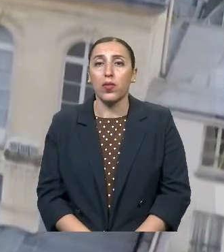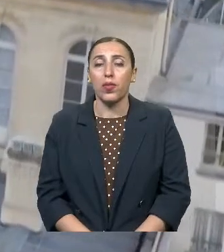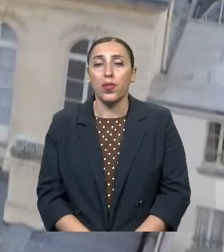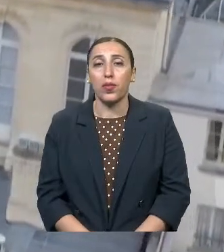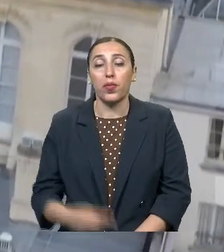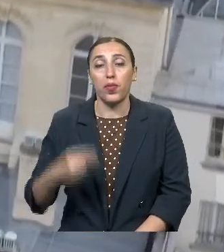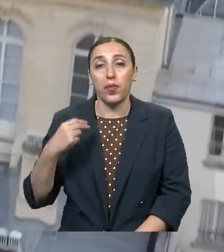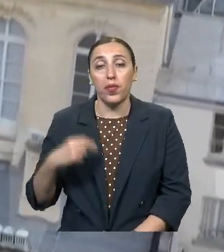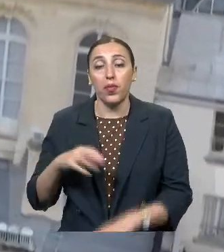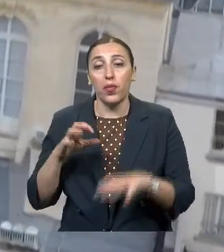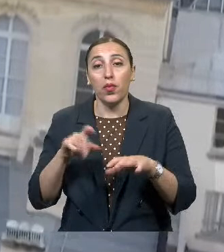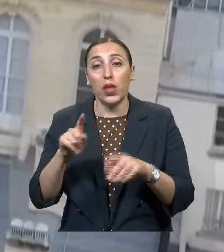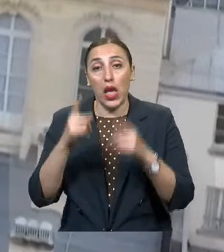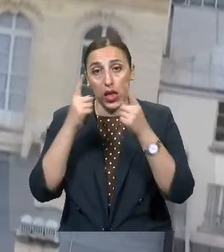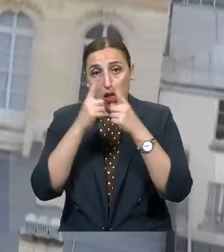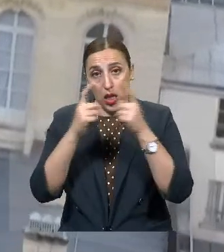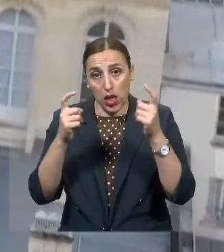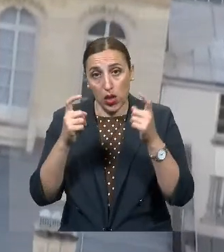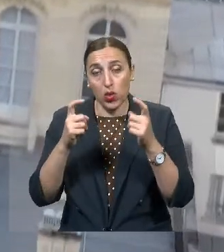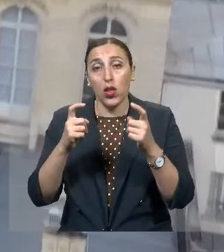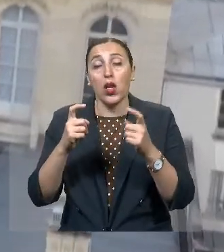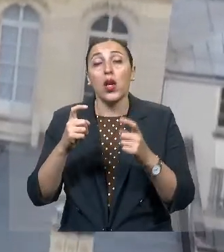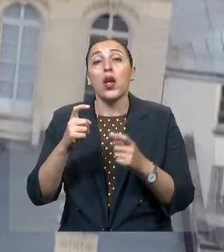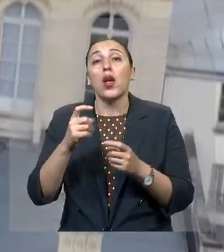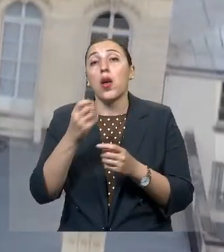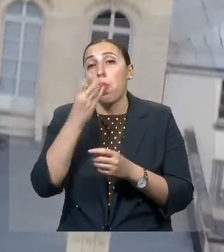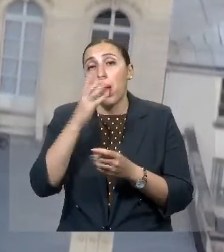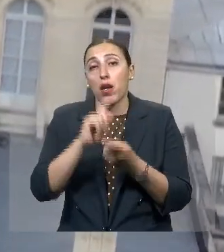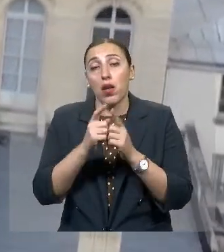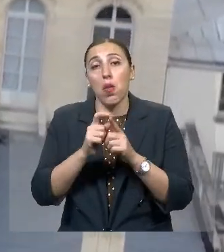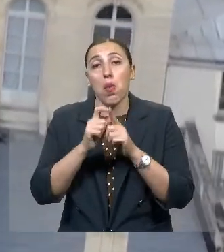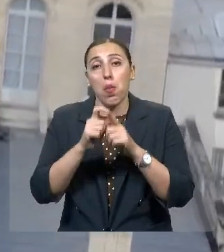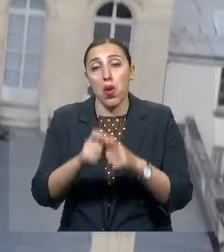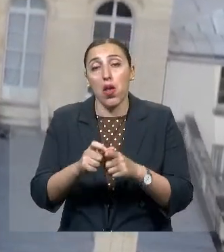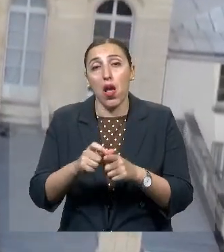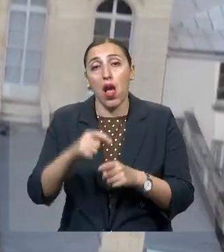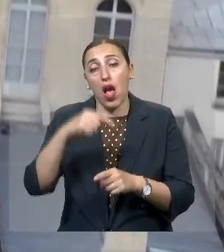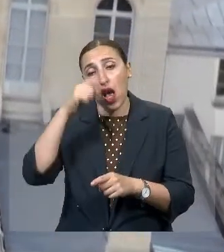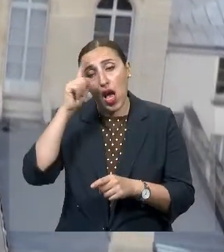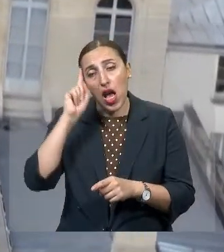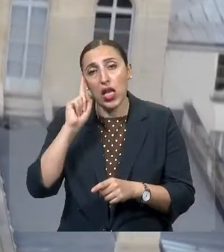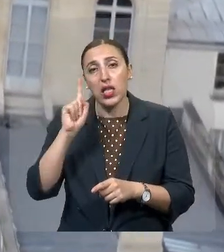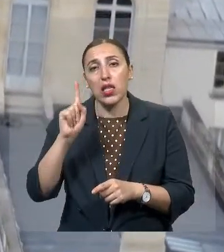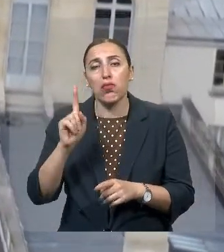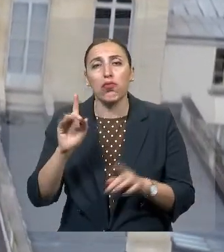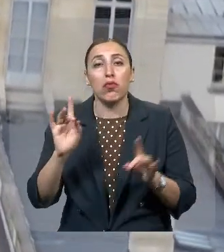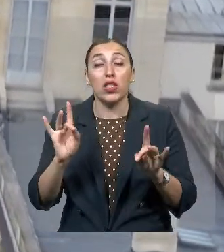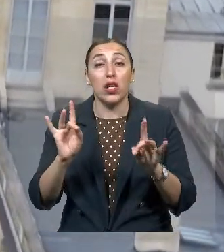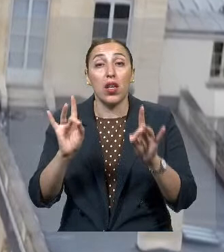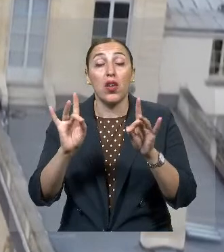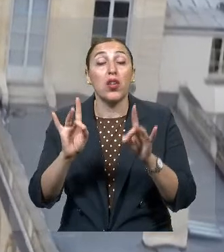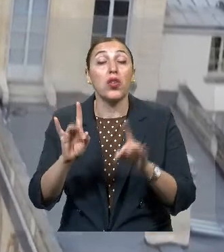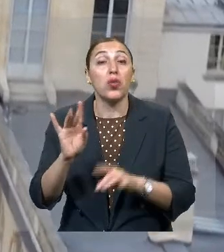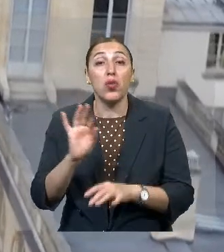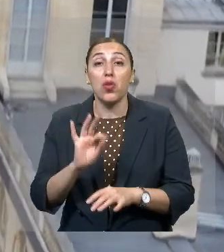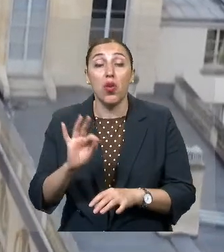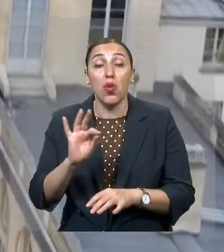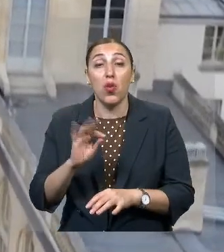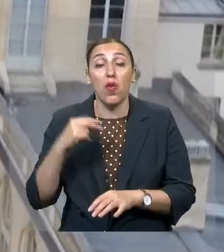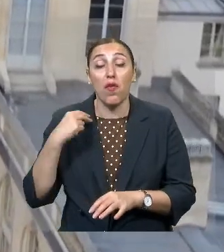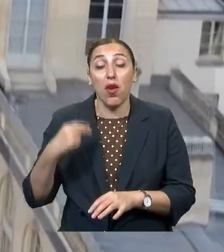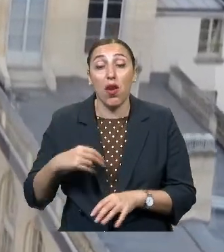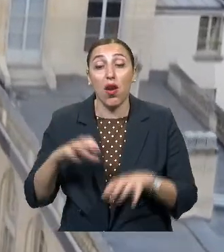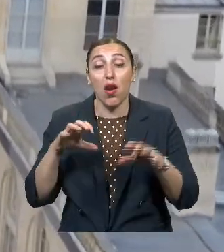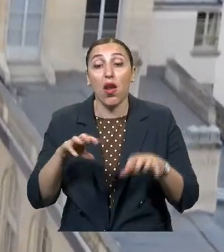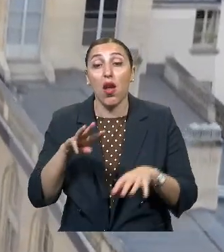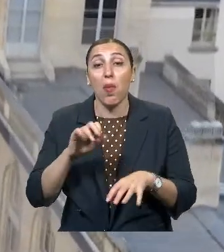Ֆրանսիայի նախագահի այս հայտարարությանը հետևեց Բաքվի կոշտ արձագանքն։ Ադրբեջանական կողմին նյարդայնացրել էր հատկապես այն հանգամանքը, որ Մակրոնն